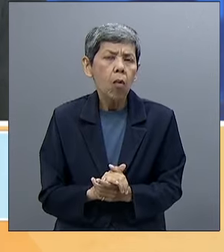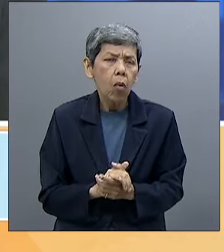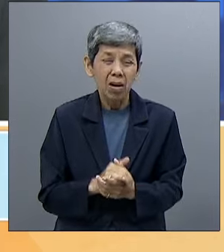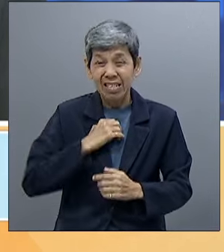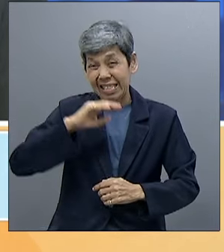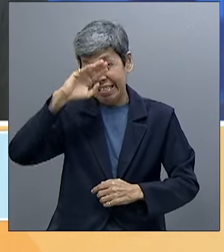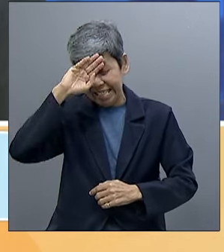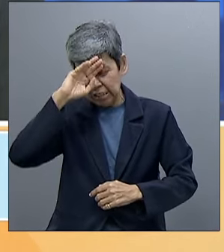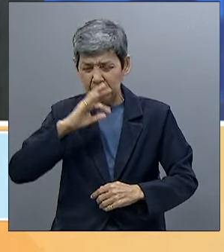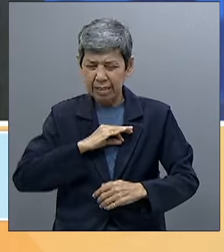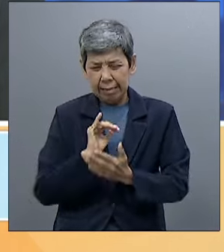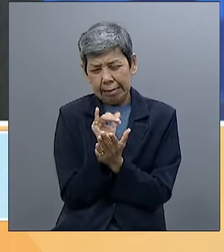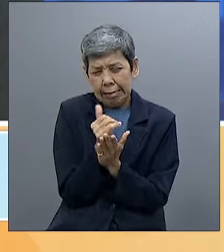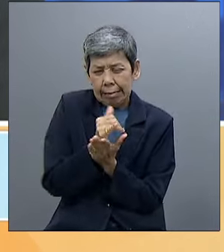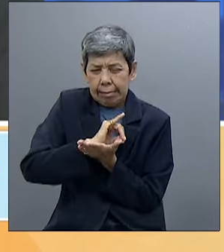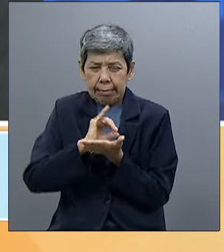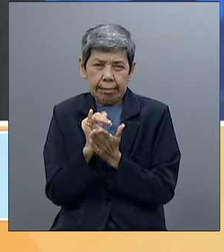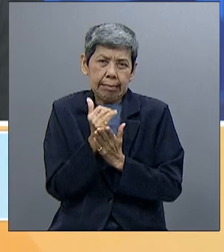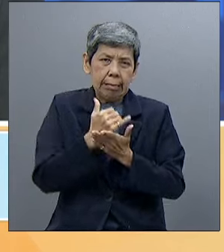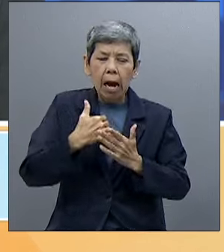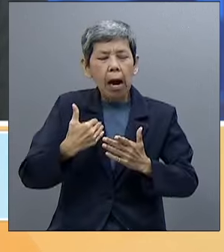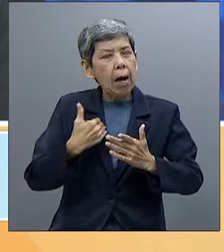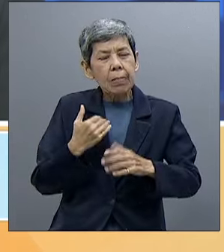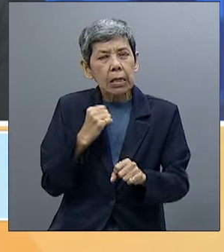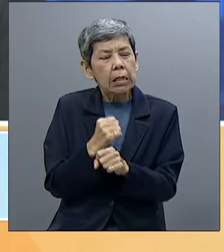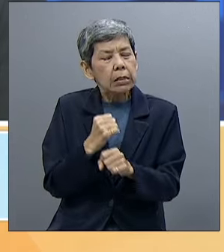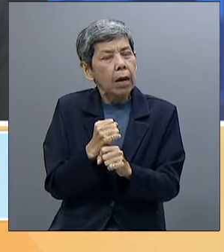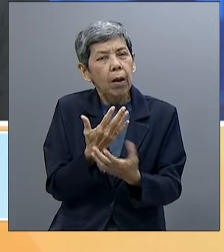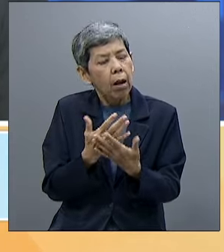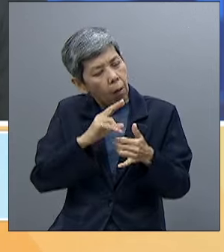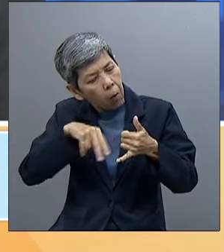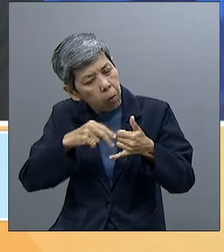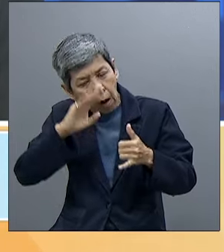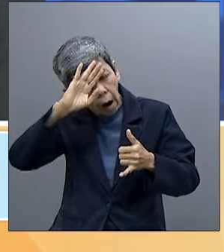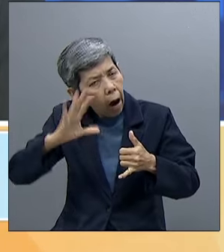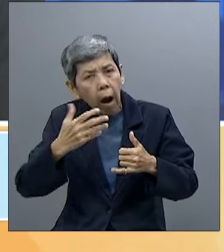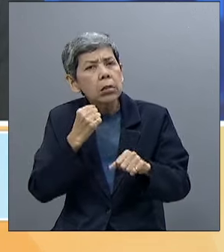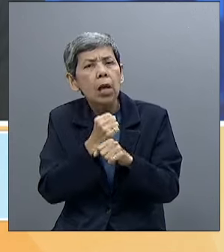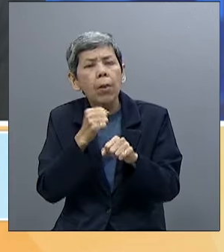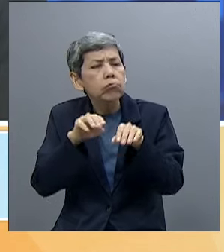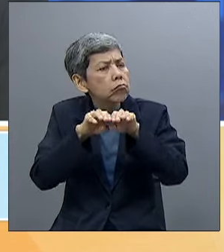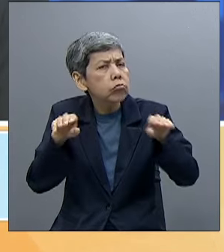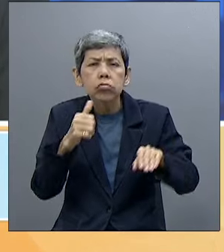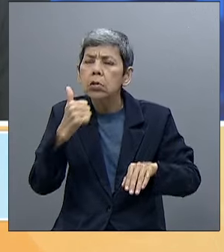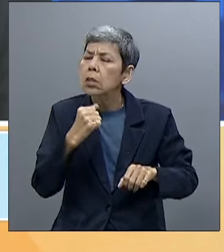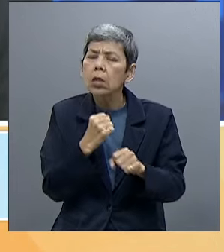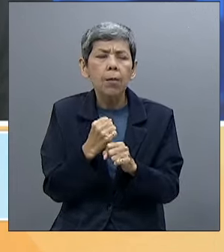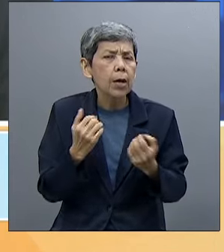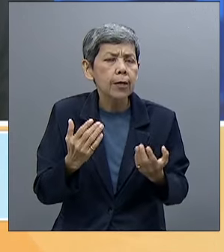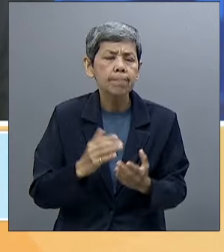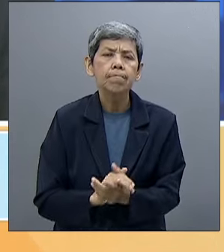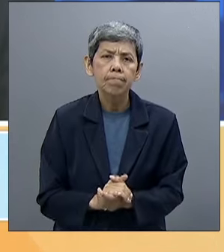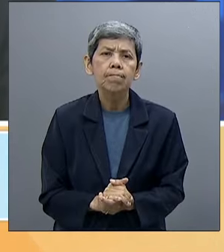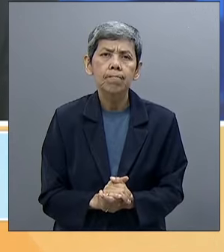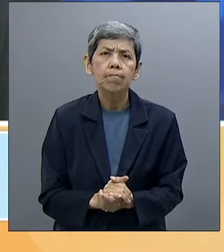หาอยู่ไม่สุกเนี่ยมันอาจจะเกี่ยวข้องกับโดพามีนเราจะมีวิธีการรักษาให้มันสมดุลเนี่ยด้วยวิธีไหนได้บ้างครับอาจารย์หมอครับ